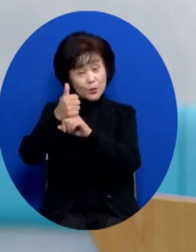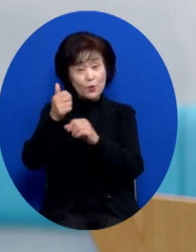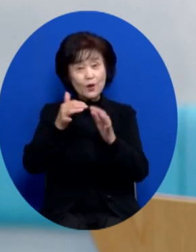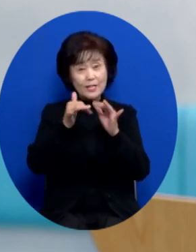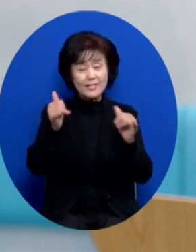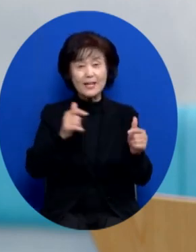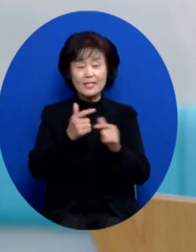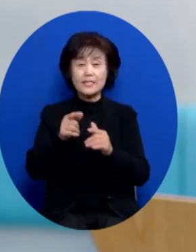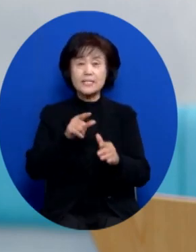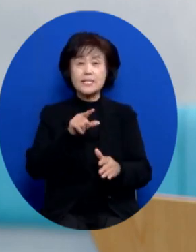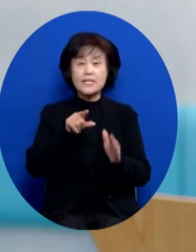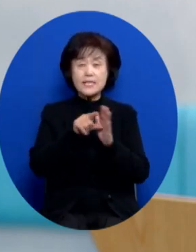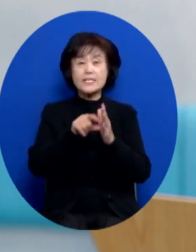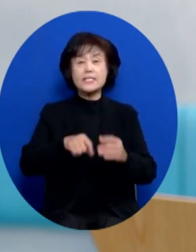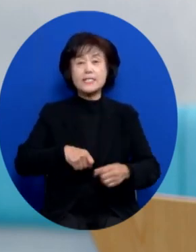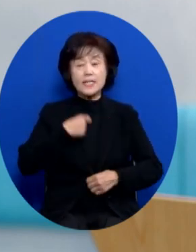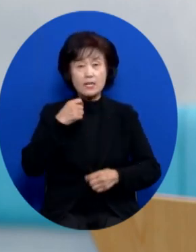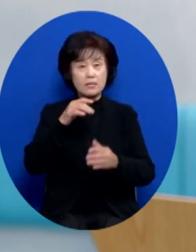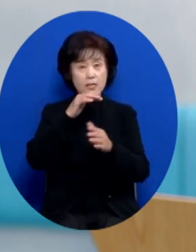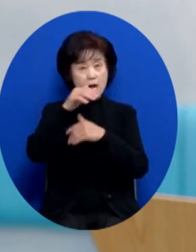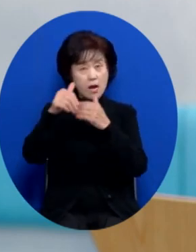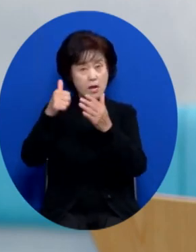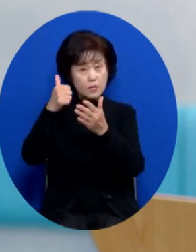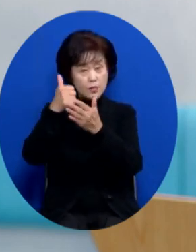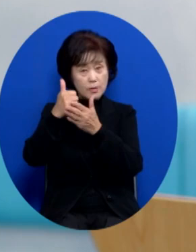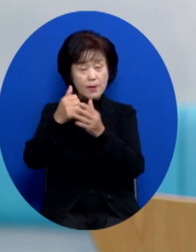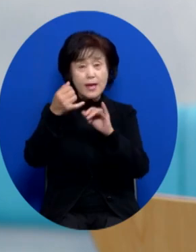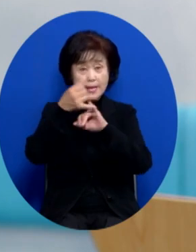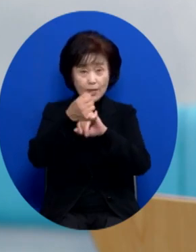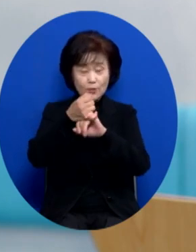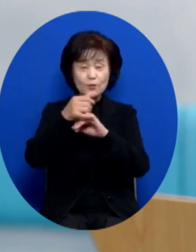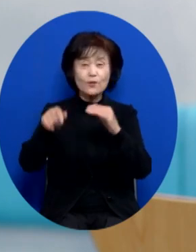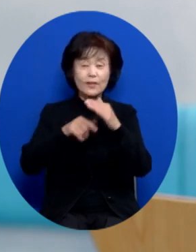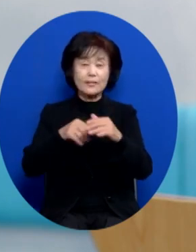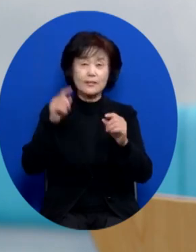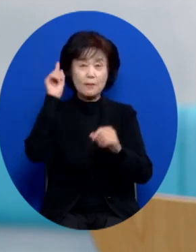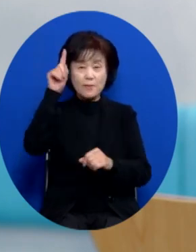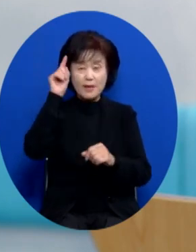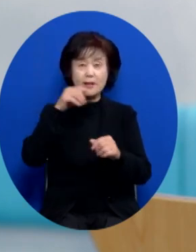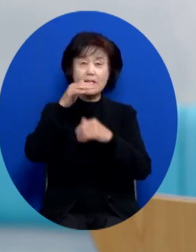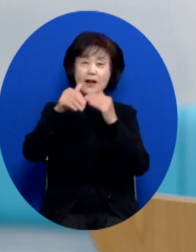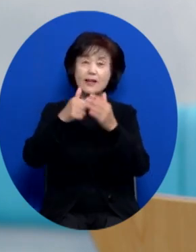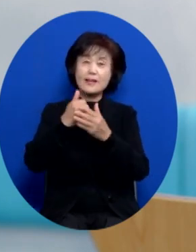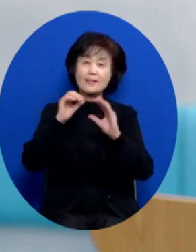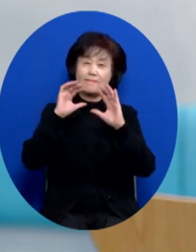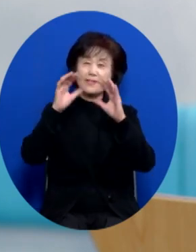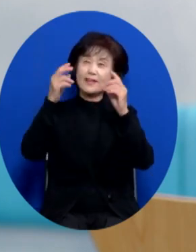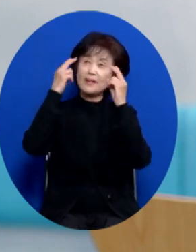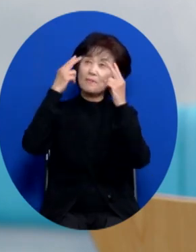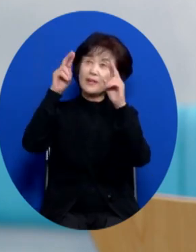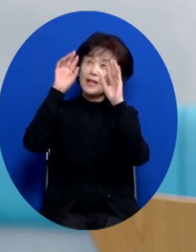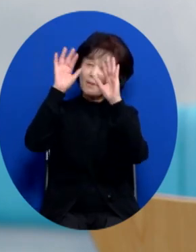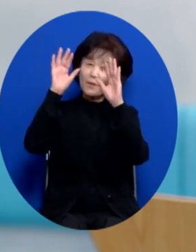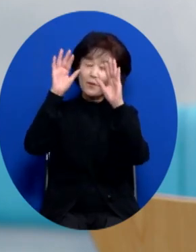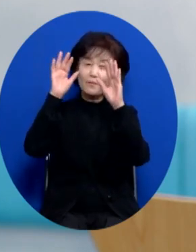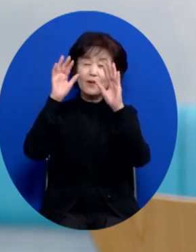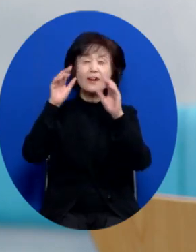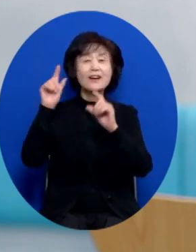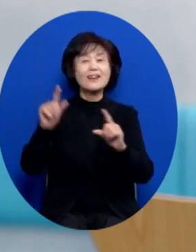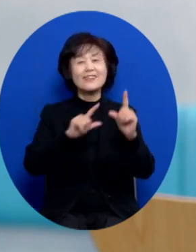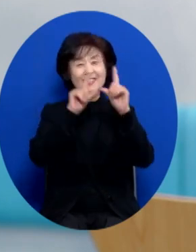우리는 신실하신 하나님의 약속 안에서 매일 하나님 나라를 바라보며 매일의 삶을